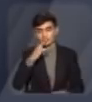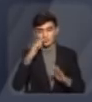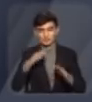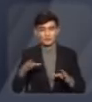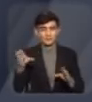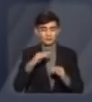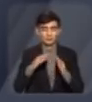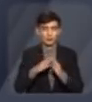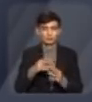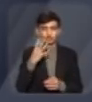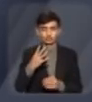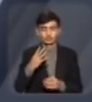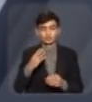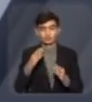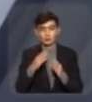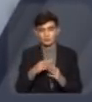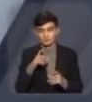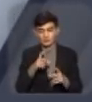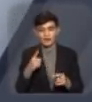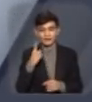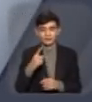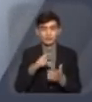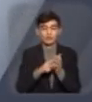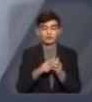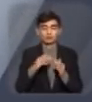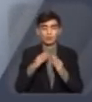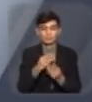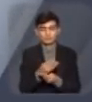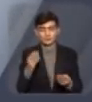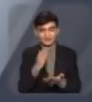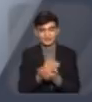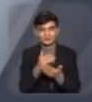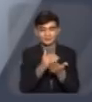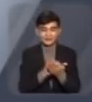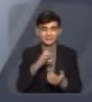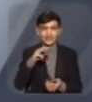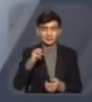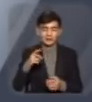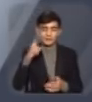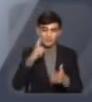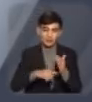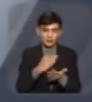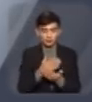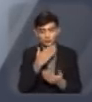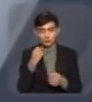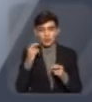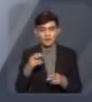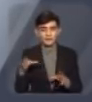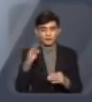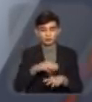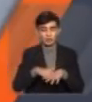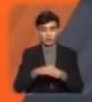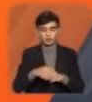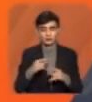Қазақстанда әрбір төрт адамға бір баспанадан келеді деген статистика агенттігінің дерегіне сенесіз бе? Ендеше ел неге пәтерсіз